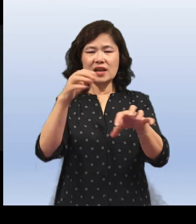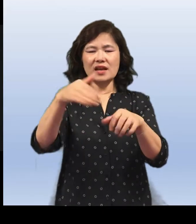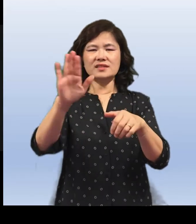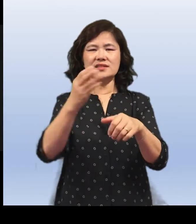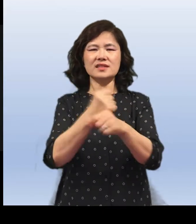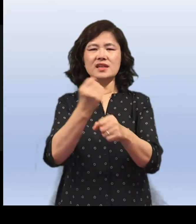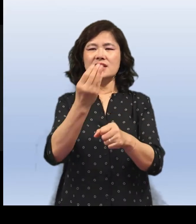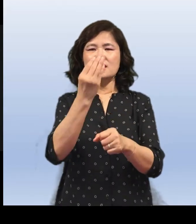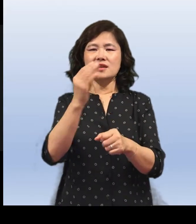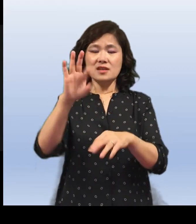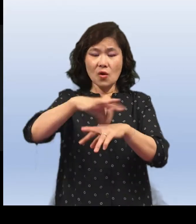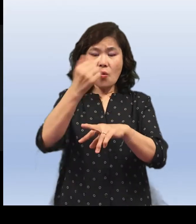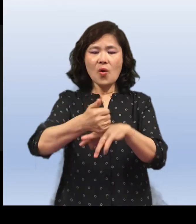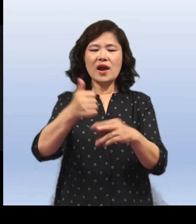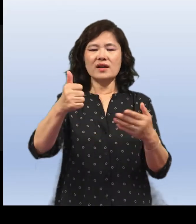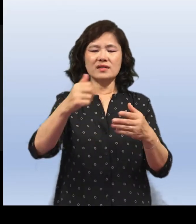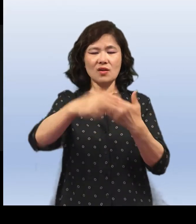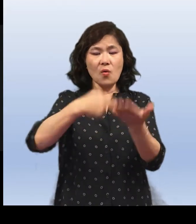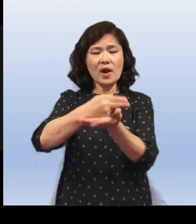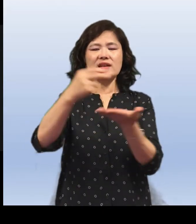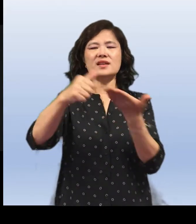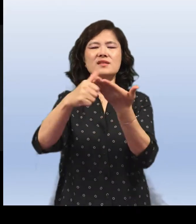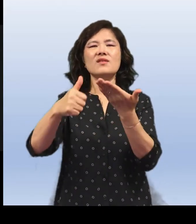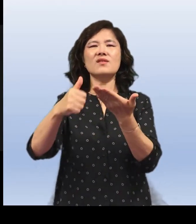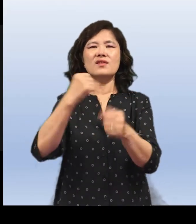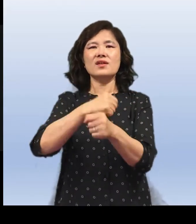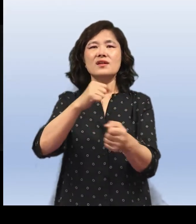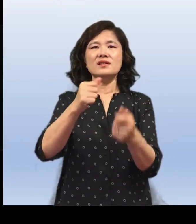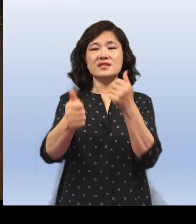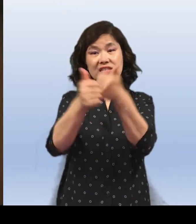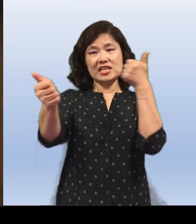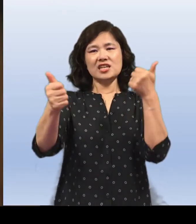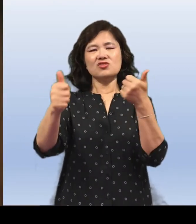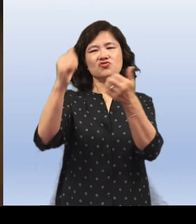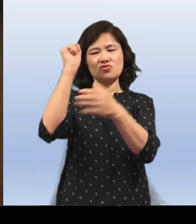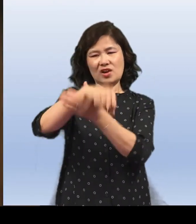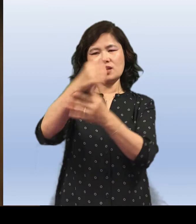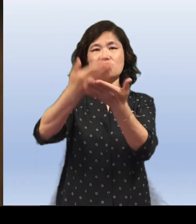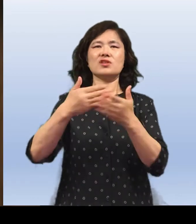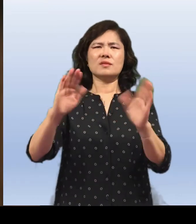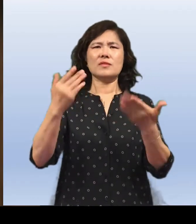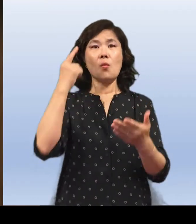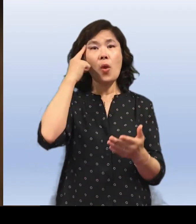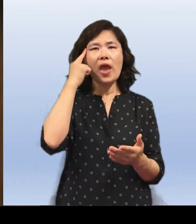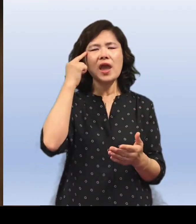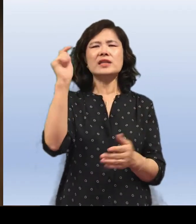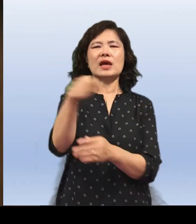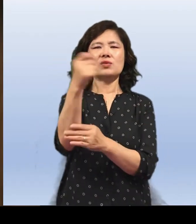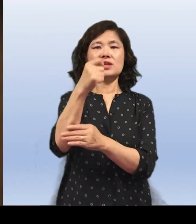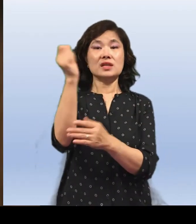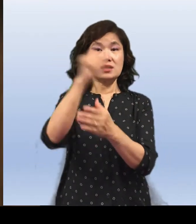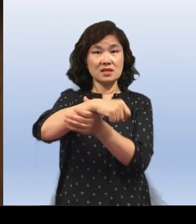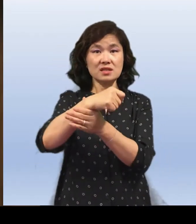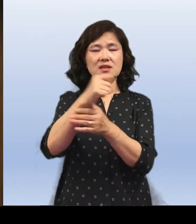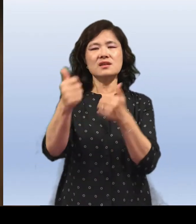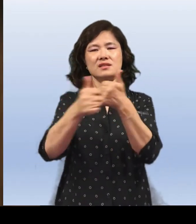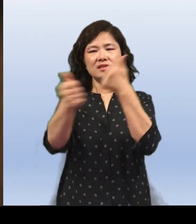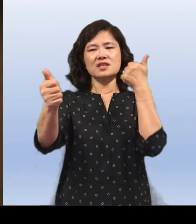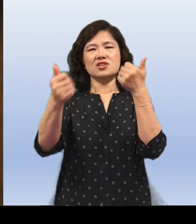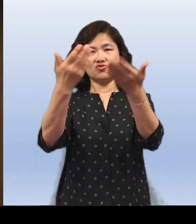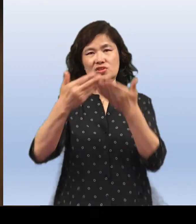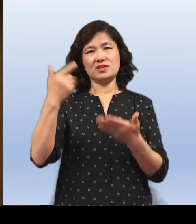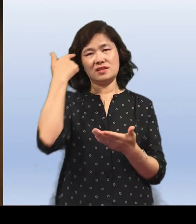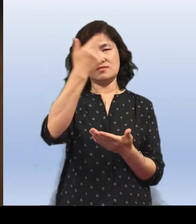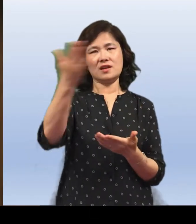여호와께서 이기게 하셨다라고 기록하고 있는 것을 보게 됩니다. 왜 하나님이 다윗에게 승리를 주셨는가? 왜 그가